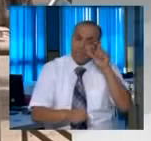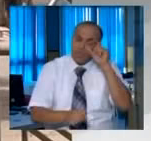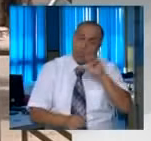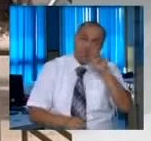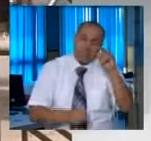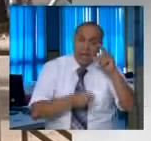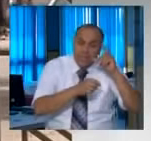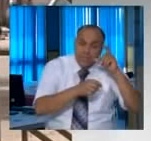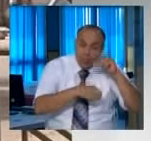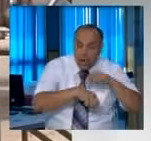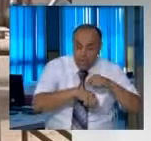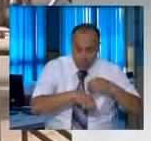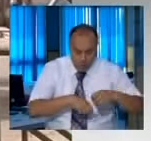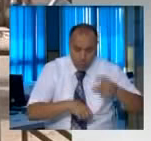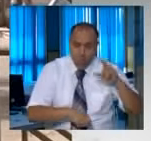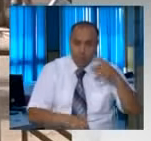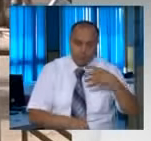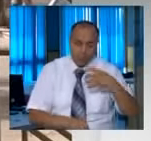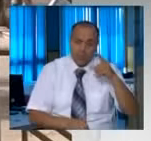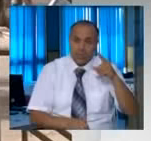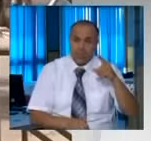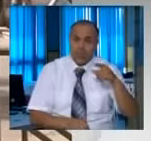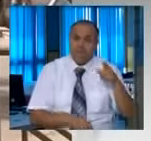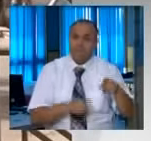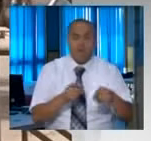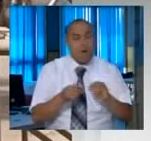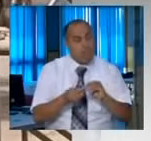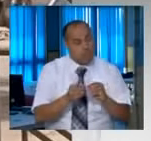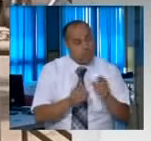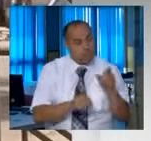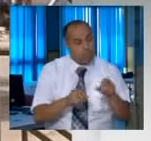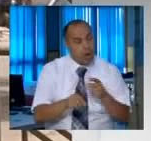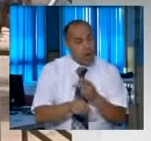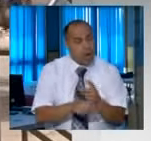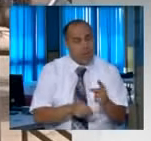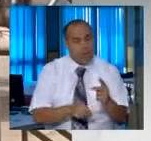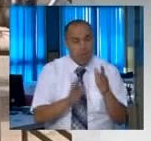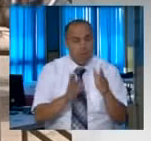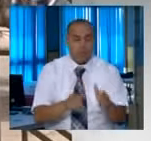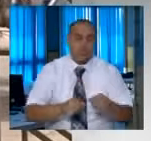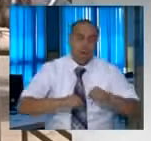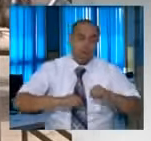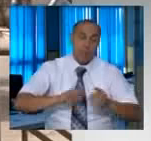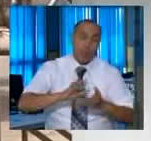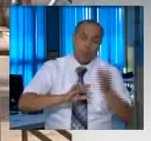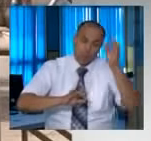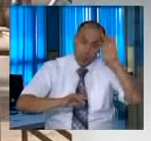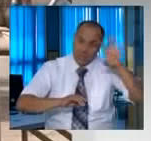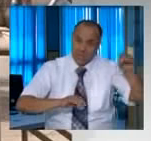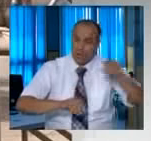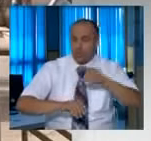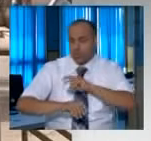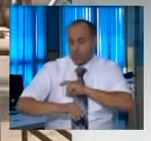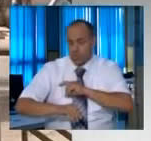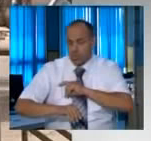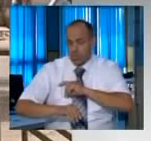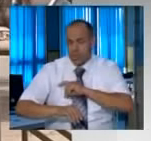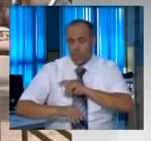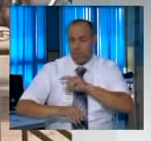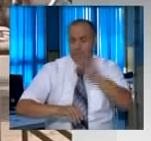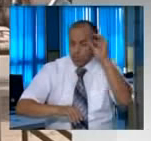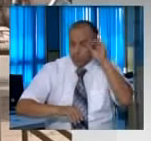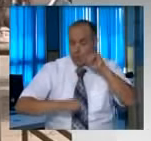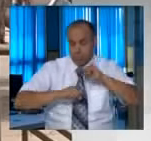لإجراء السكانير. تم تحويل حالات في حالة حرجة إلى المستشفيات الكبرى في سوسة، مستشفى الحروق في تونس